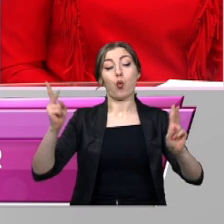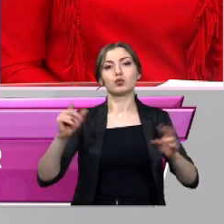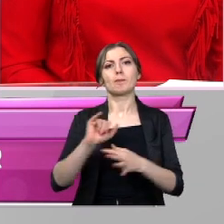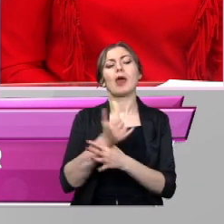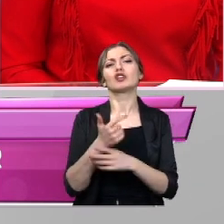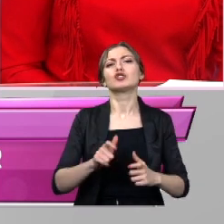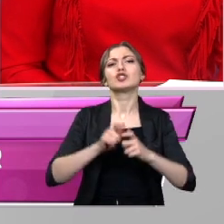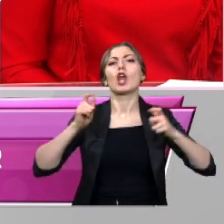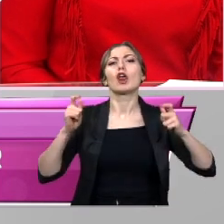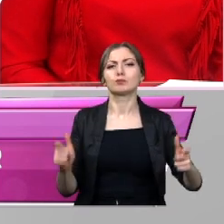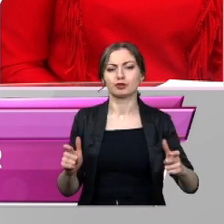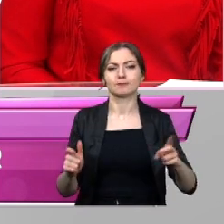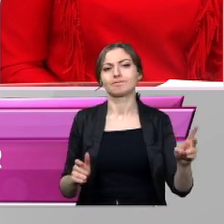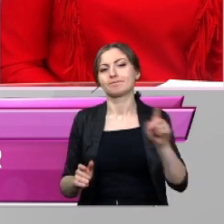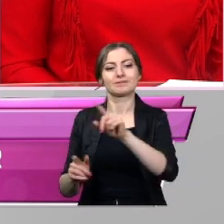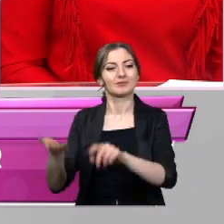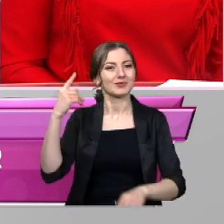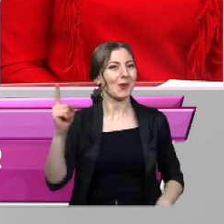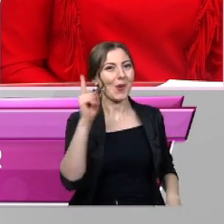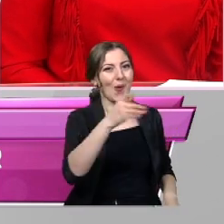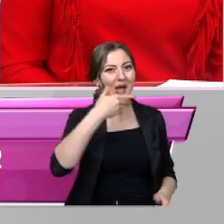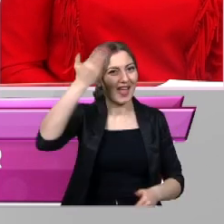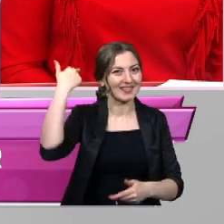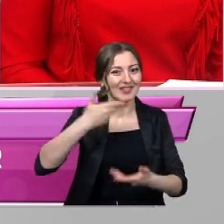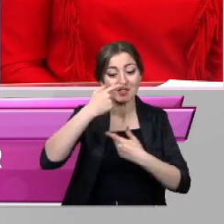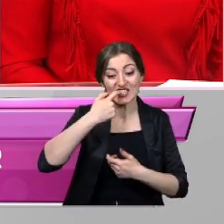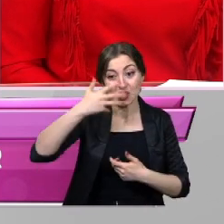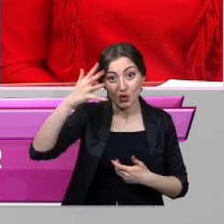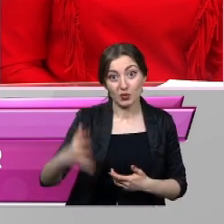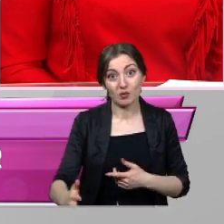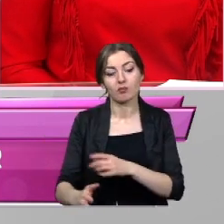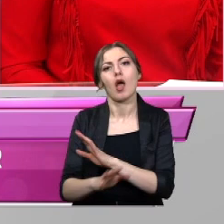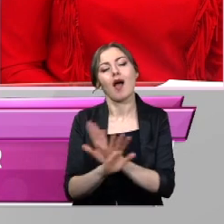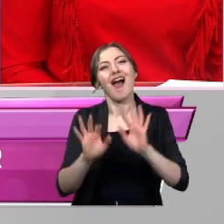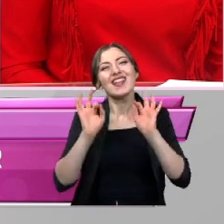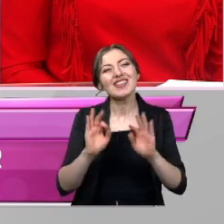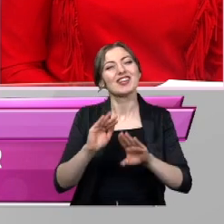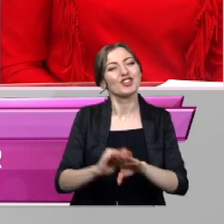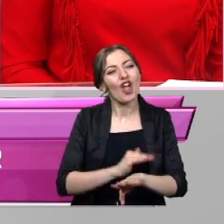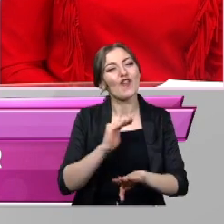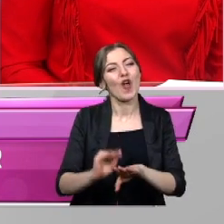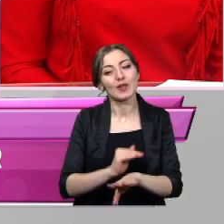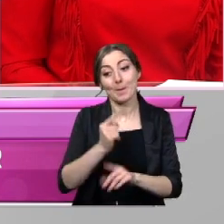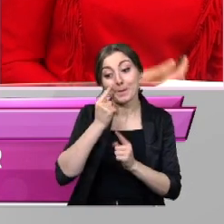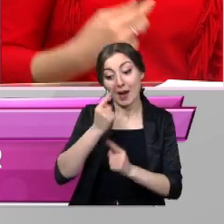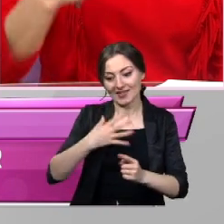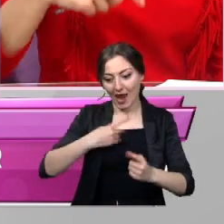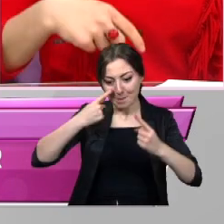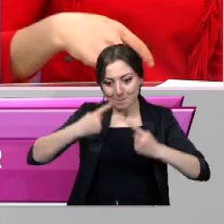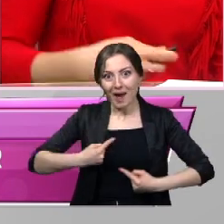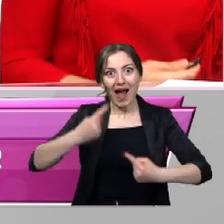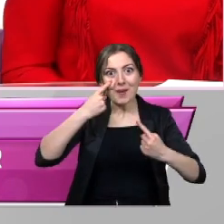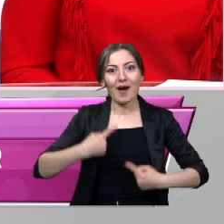geliştirmek işte onu da az önce söylediğim gibi küçük yaştan itibaren Artık yavaş yavaş kendine bakım becerileri bu